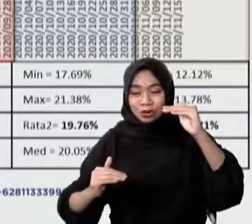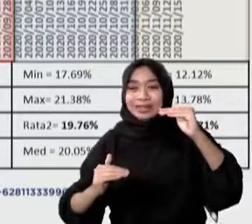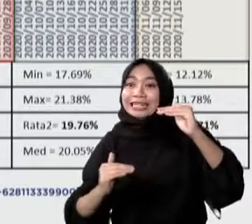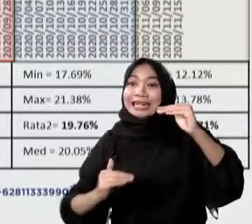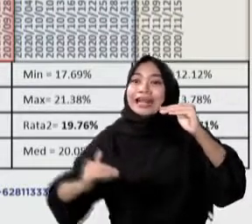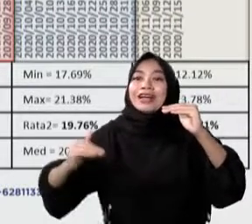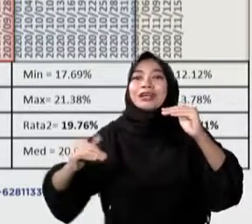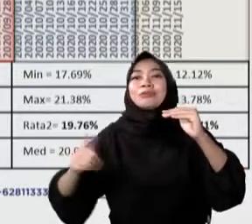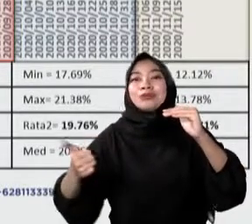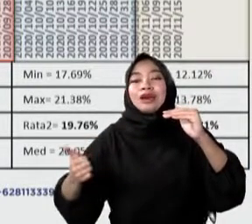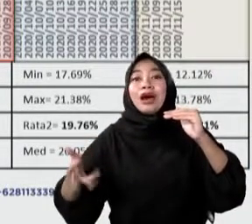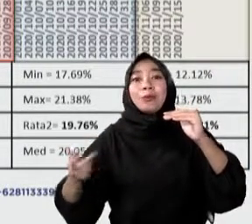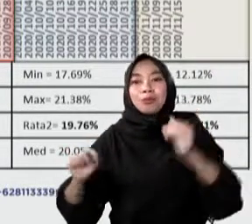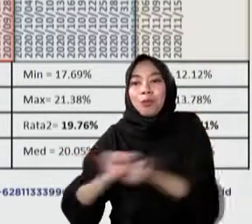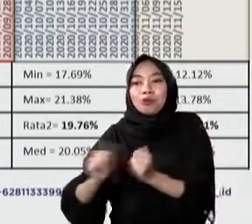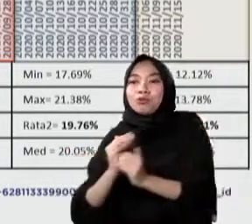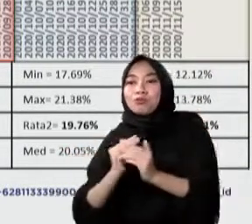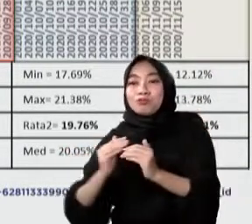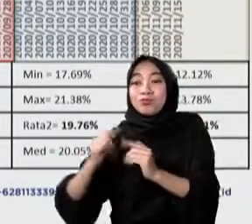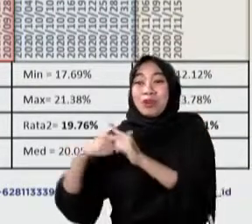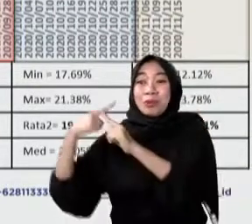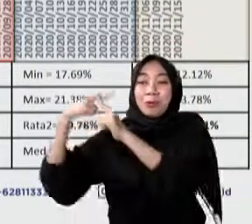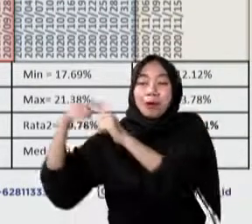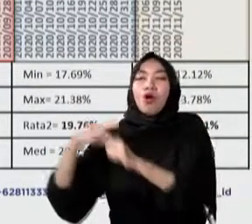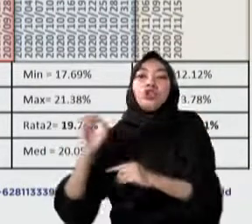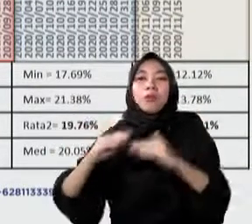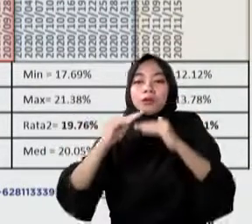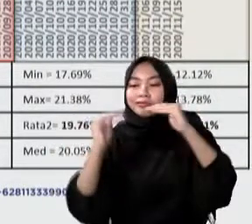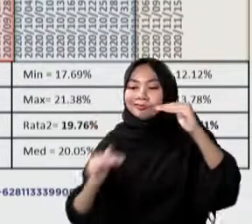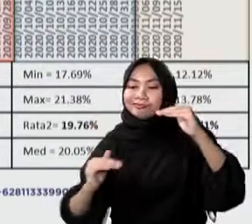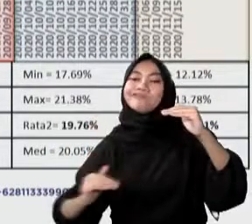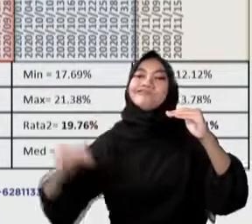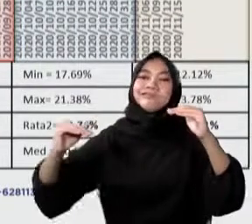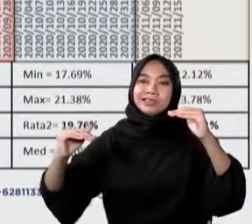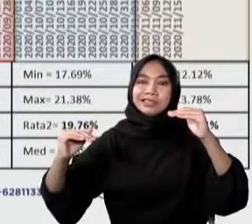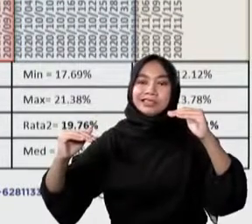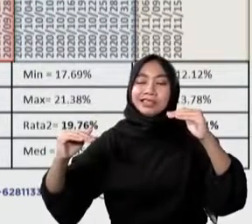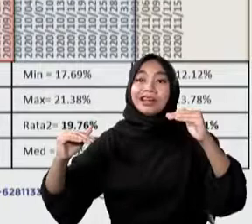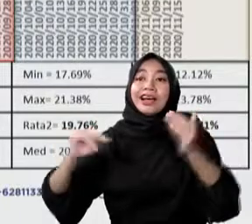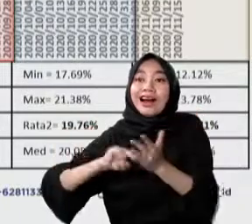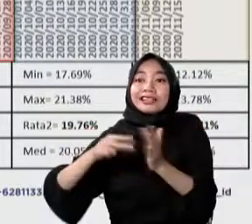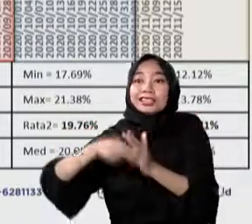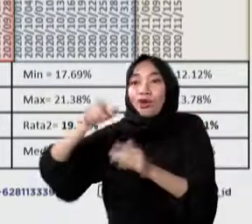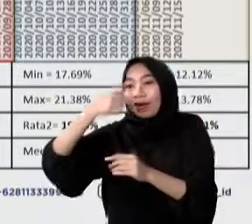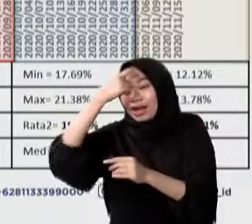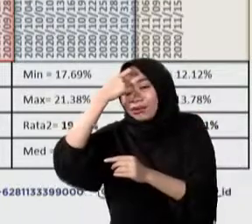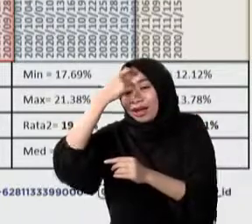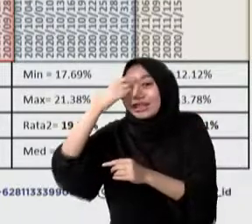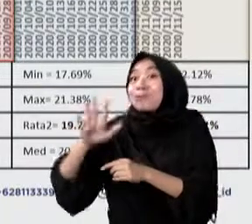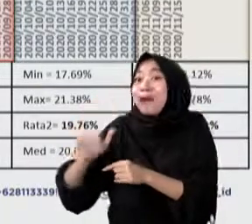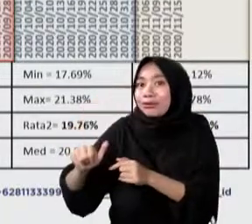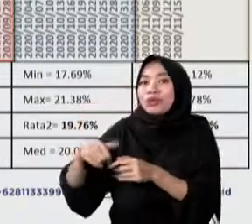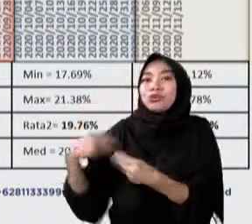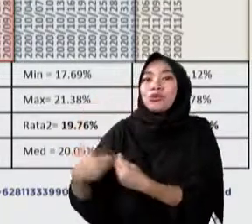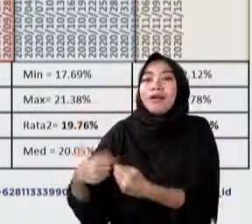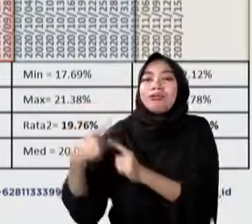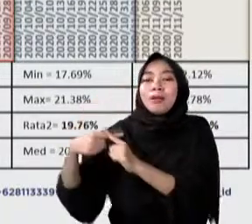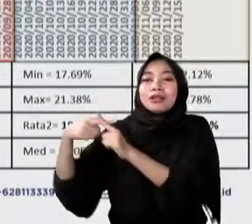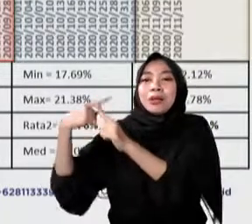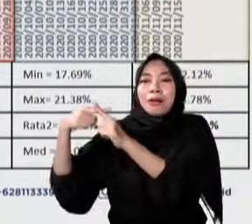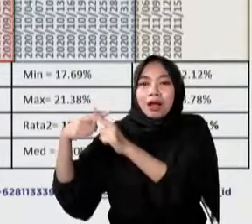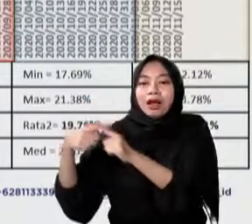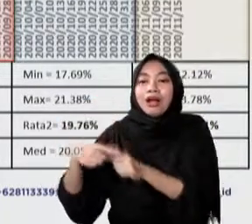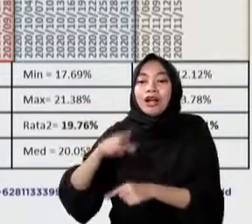terjadi penambahan kasus yang sangat signifikan, yang mengakibatkan jumlah orang yang sedang sakit jadinya banyak, dan angka kesembuhannya